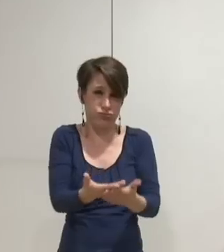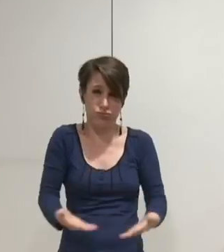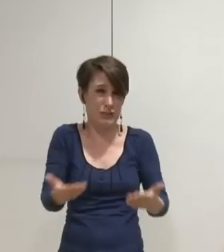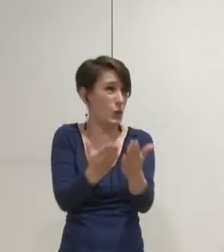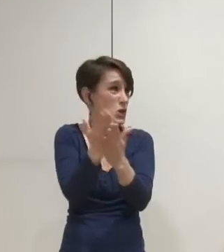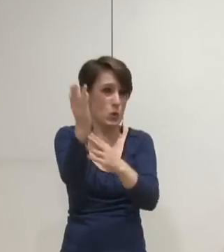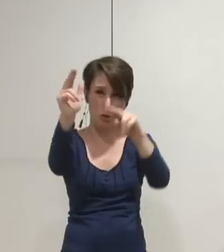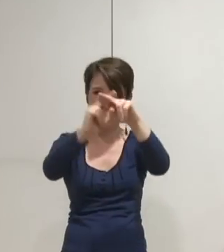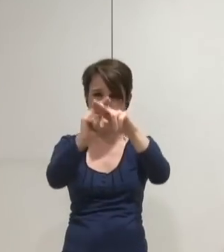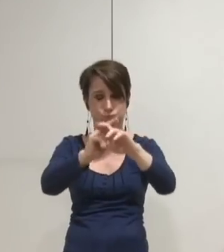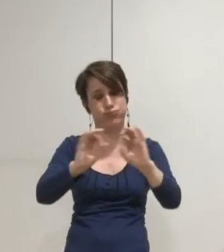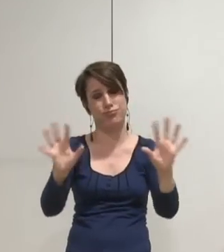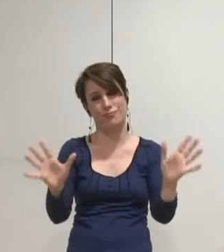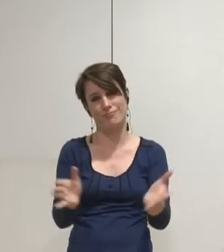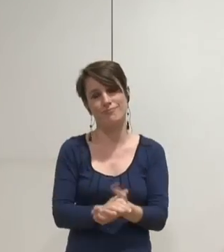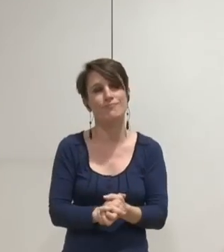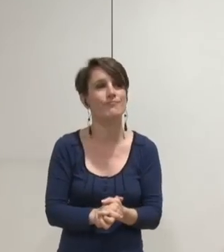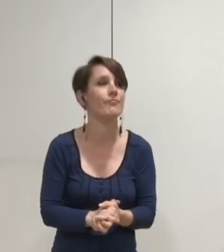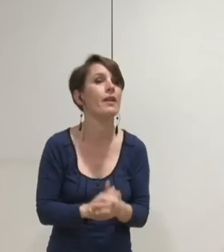remercie madame